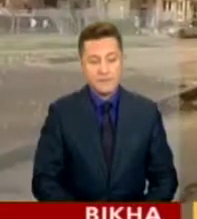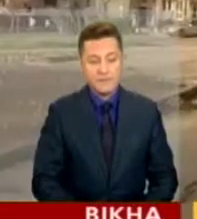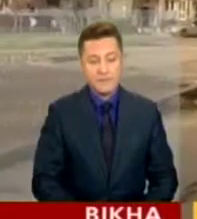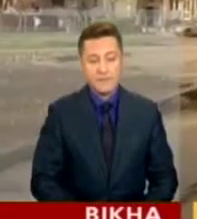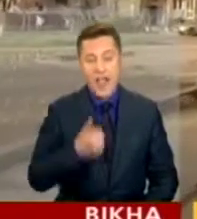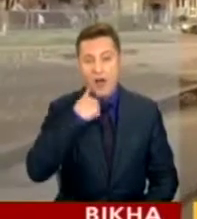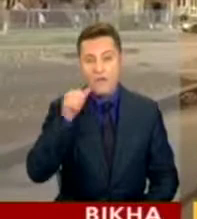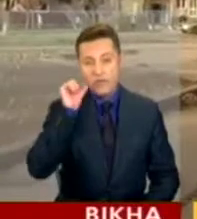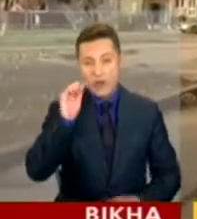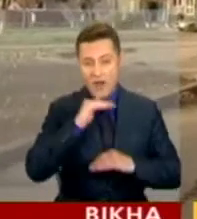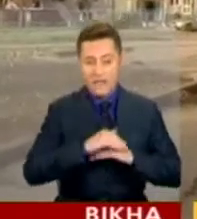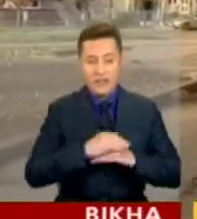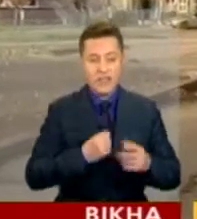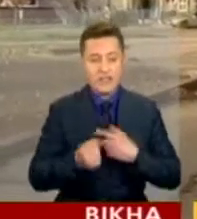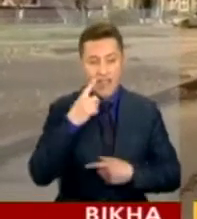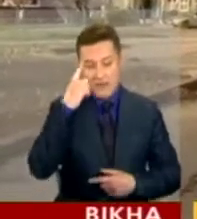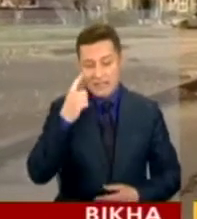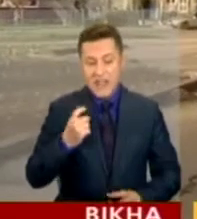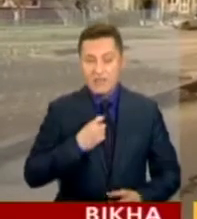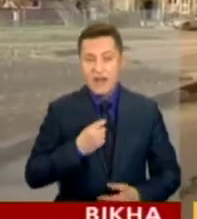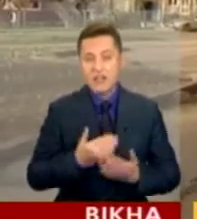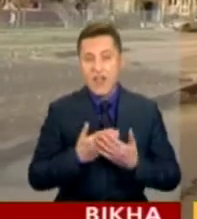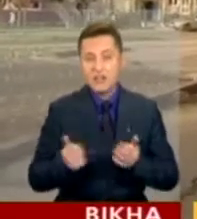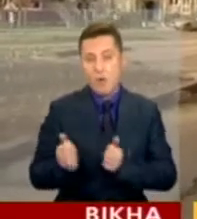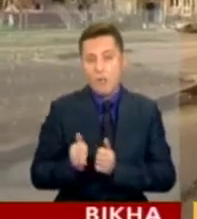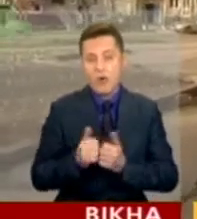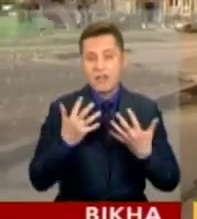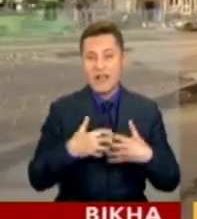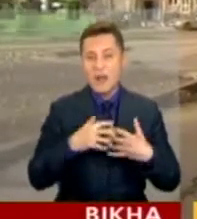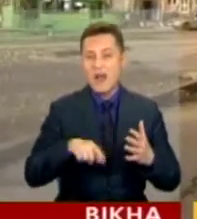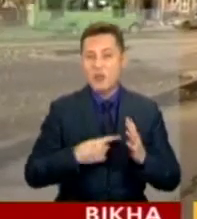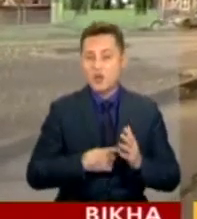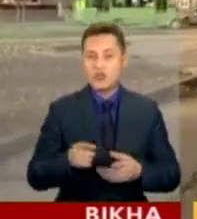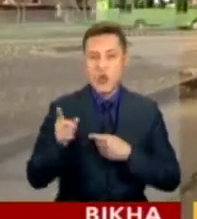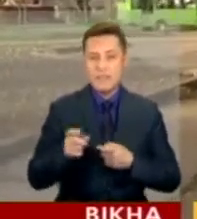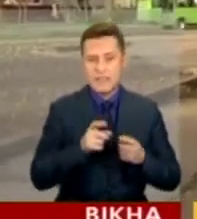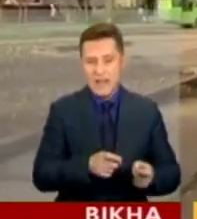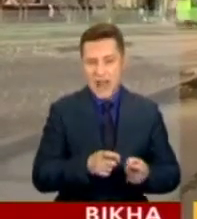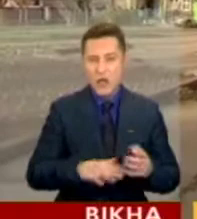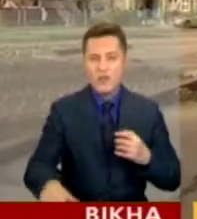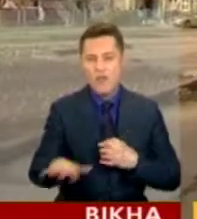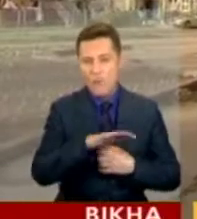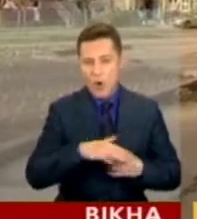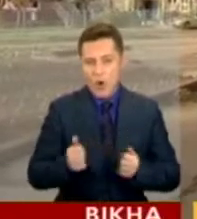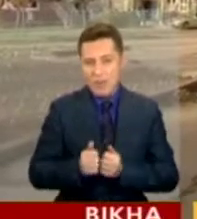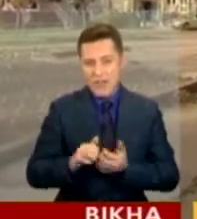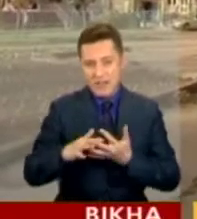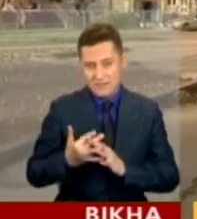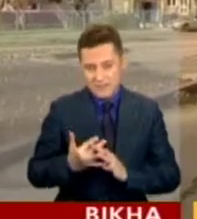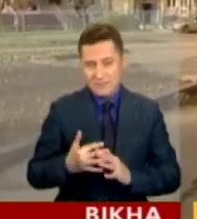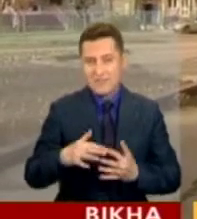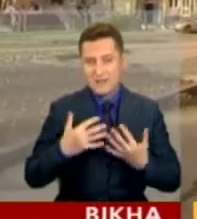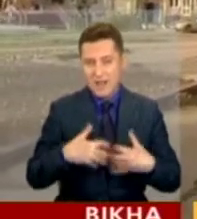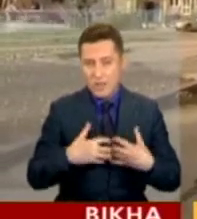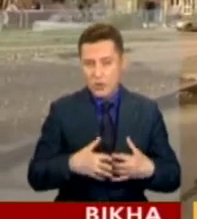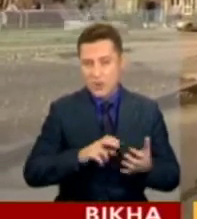Вітаю. Вчора ввечері тут з'явилася інформація, начебто поруч із Краматорськом стріляють. Там у полі поруч із селом біля Краматорська висадилися